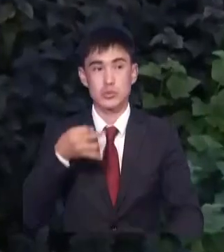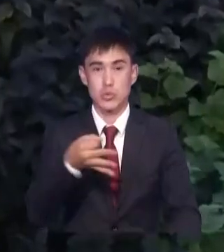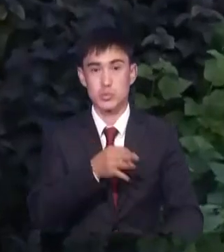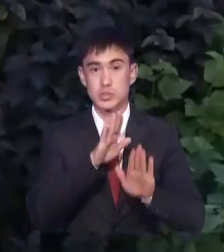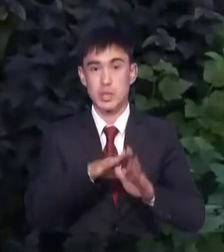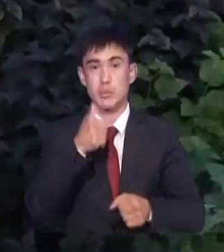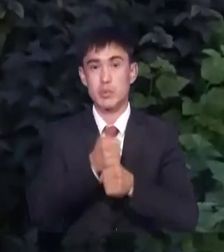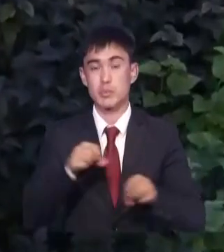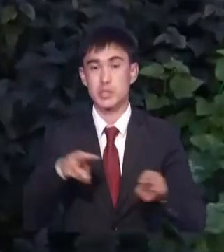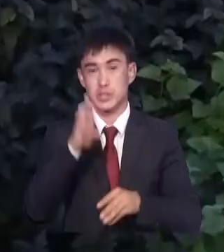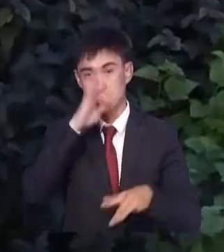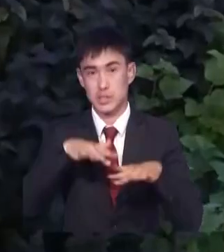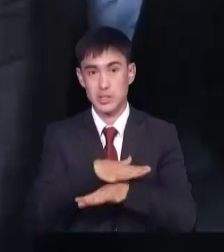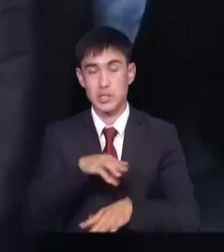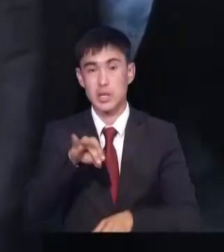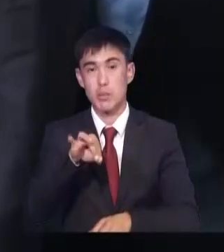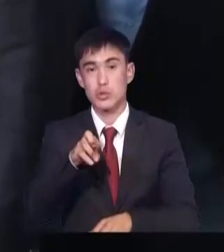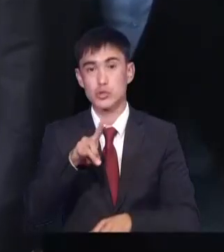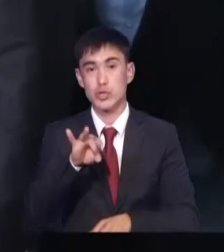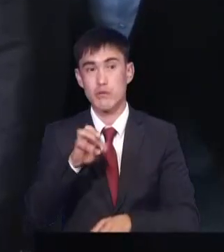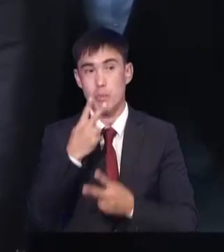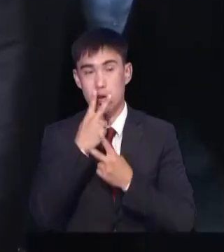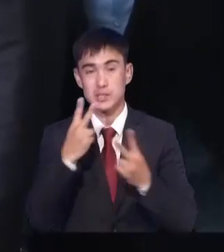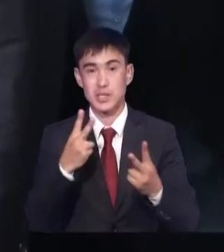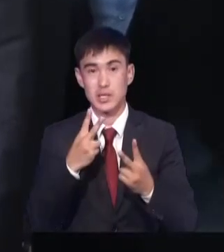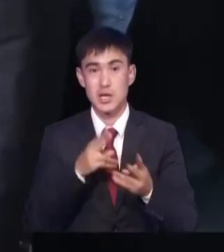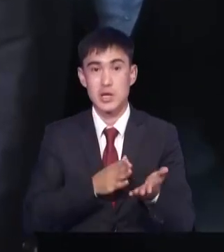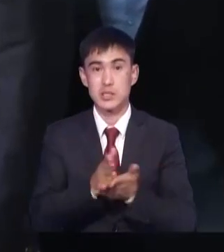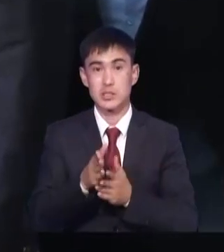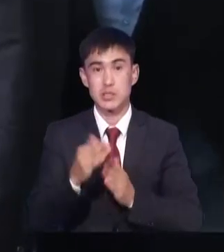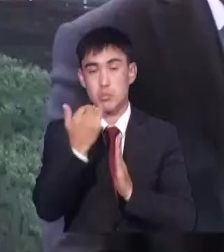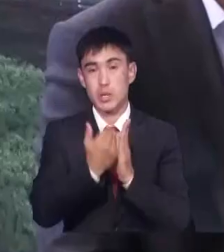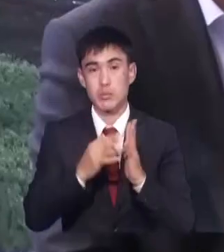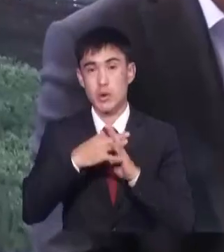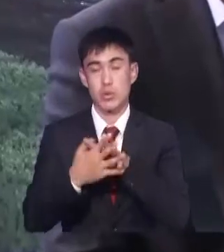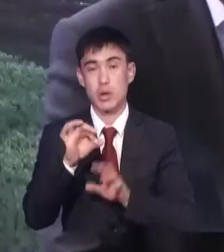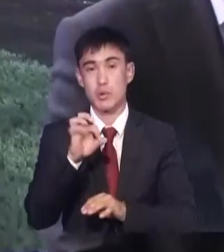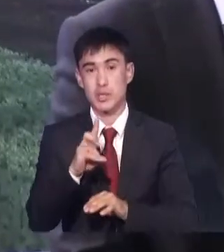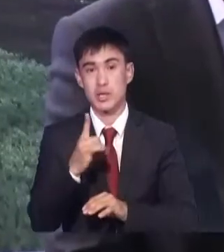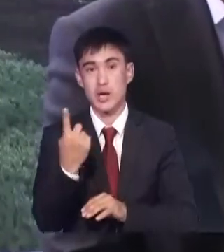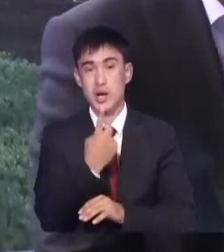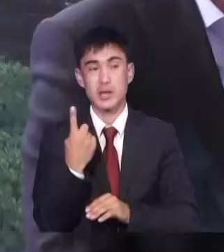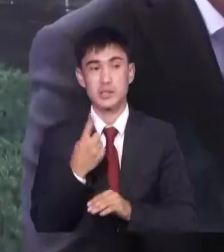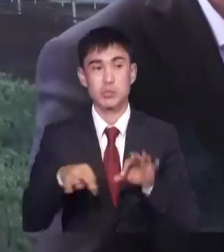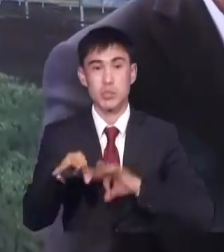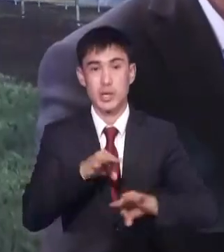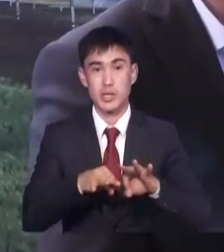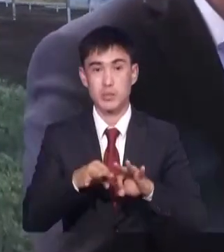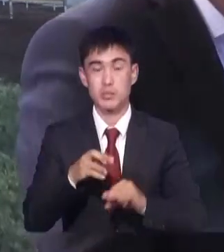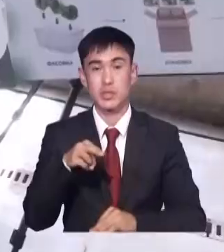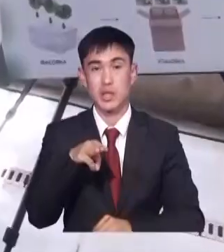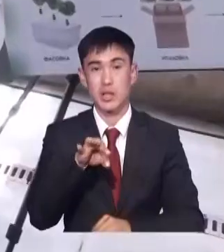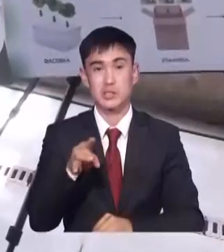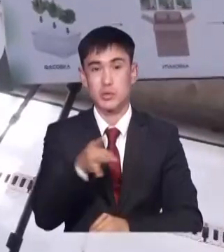заместитель премьер-министра страны Тамаре Дүйсеновой продемонстрировали ход реализации программы «Аул Аманаты». Одним из якорных проектов в Талгарском